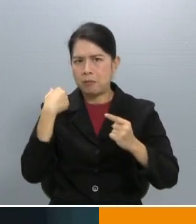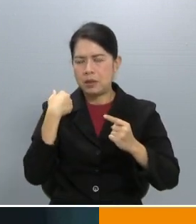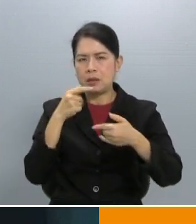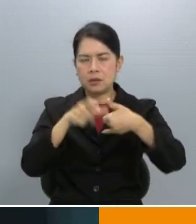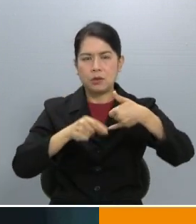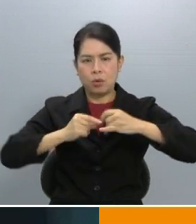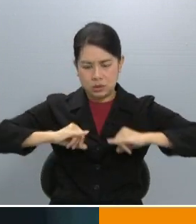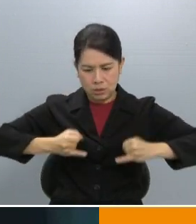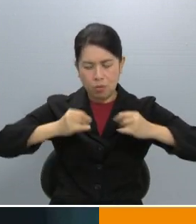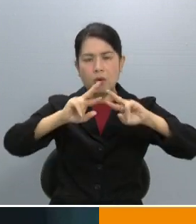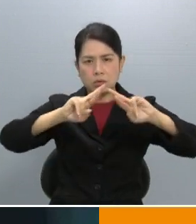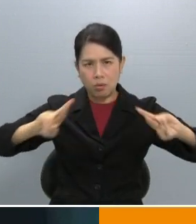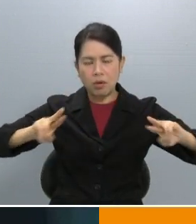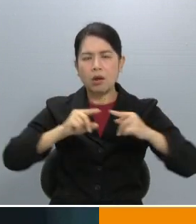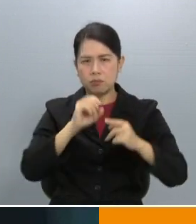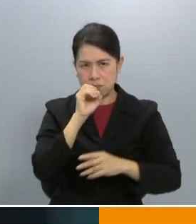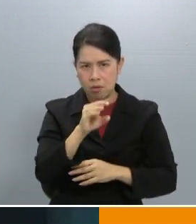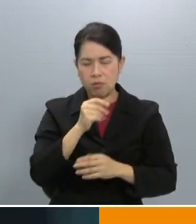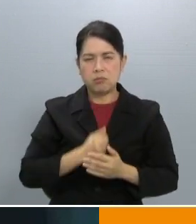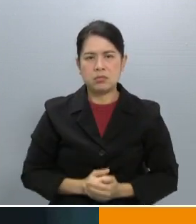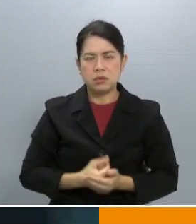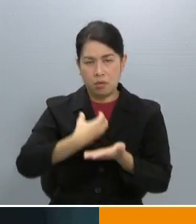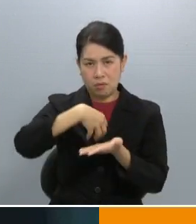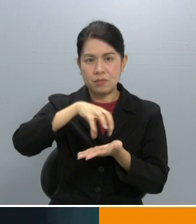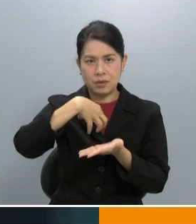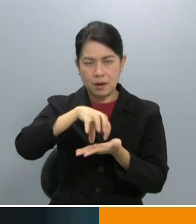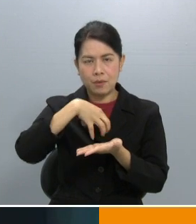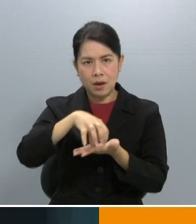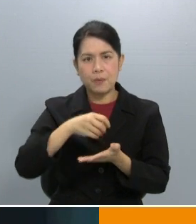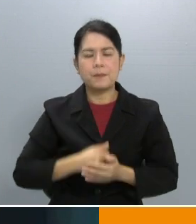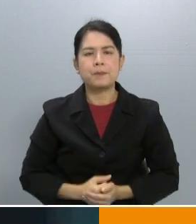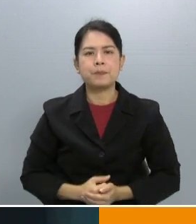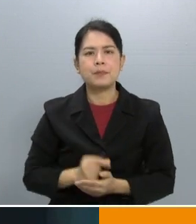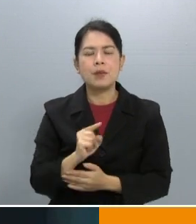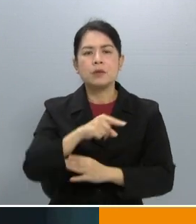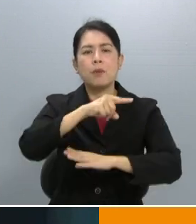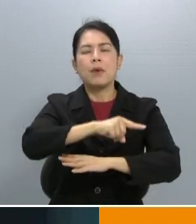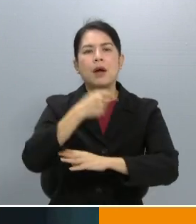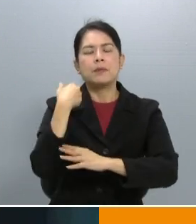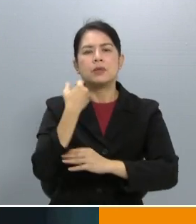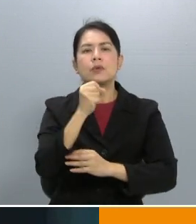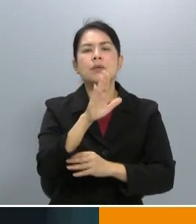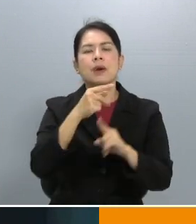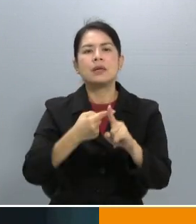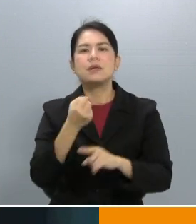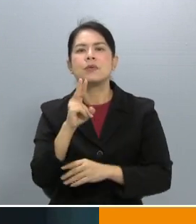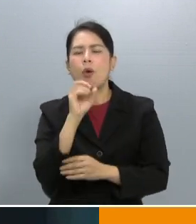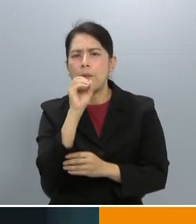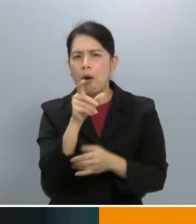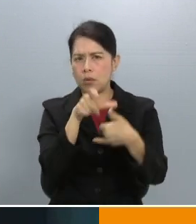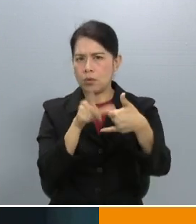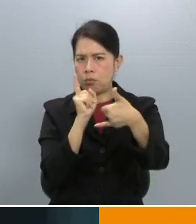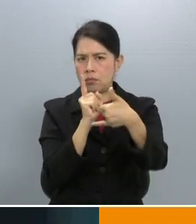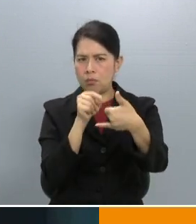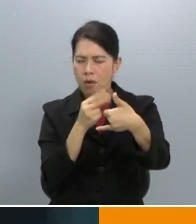เป็นคนโพสต์อย่างที่บอกไปเล่าเหตุการณ์ที่เกิดขึ้นเมื่อบ่าย 15ธันวาคมว่าเจอลูกค้าวิปลาสค่ะซื้อปลาหมึก